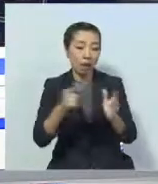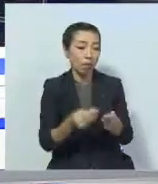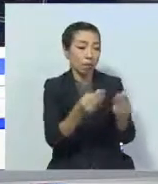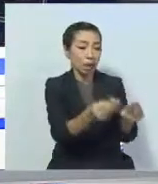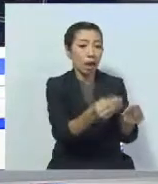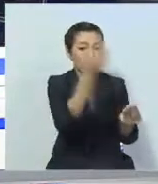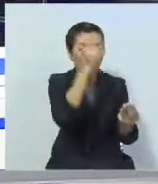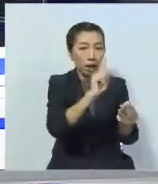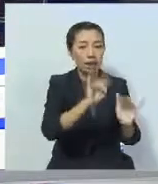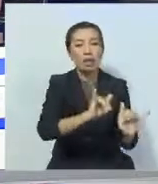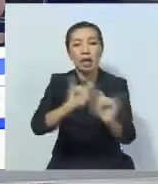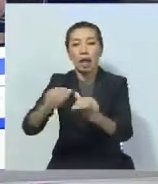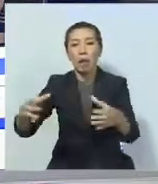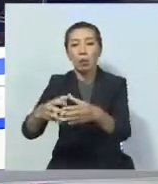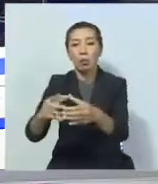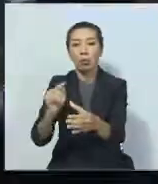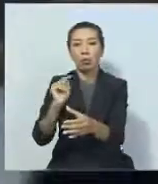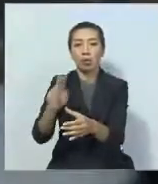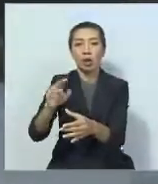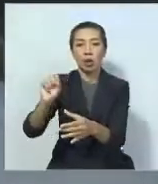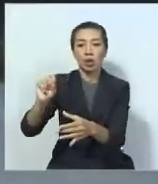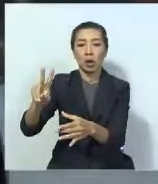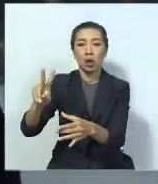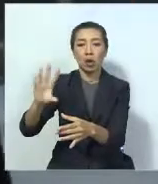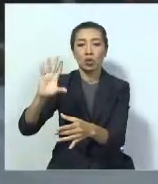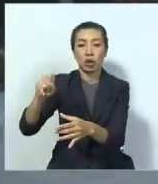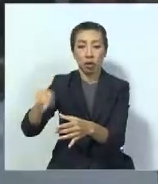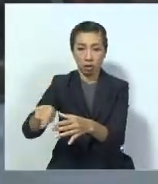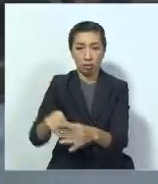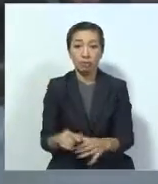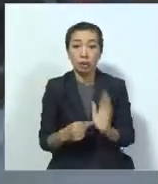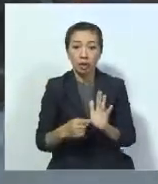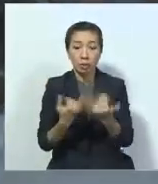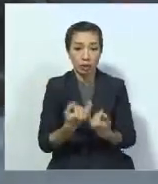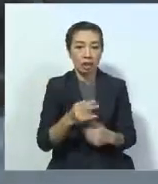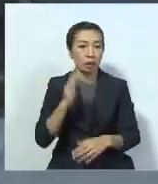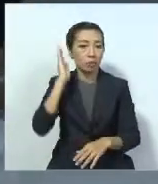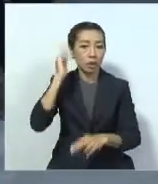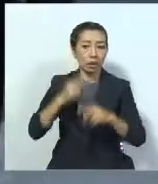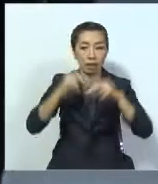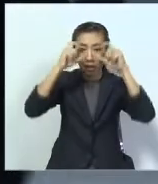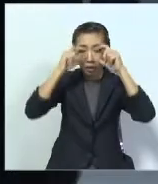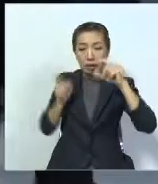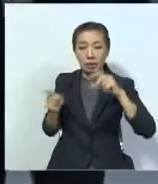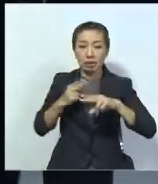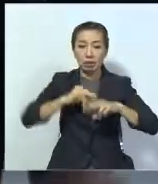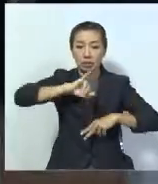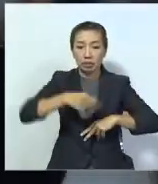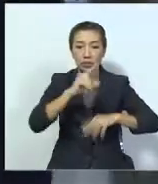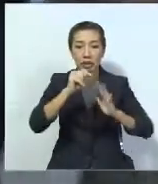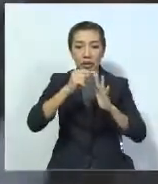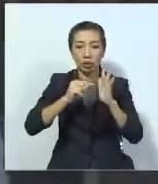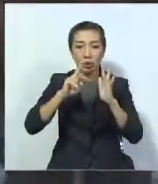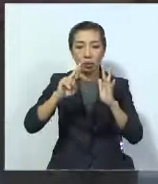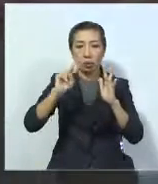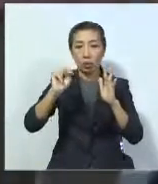ไทยรักษาชาตินั่นเองค ่ ะ ใช่ค่ะหนึ่งคนนะคะที่วันนี้ไปยื่นใบลาออกก็คือนายจาตุรนต์ฉายแสงค่ะอดีตแกนนำพรรคเพื่อไทยเดินท